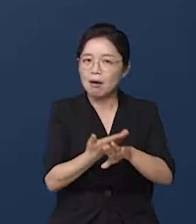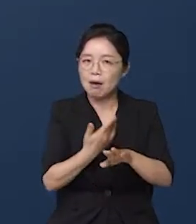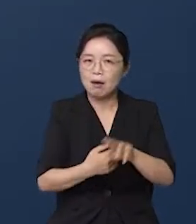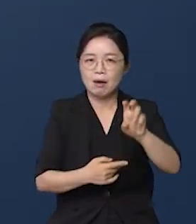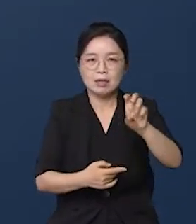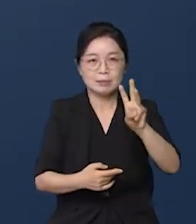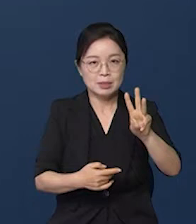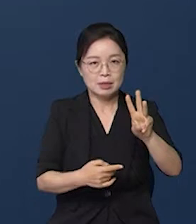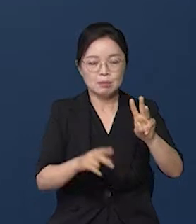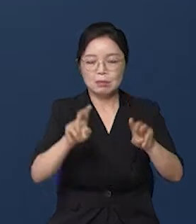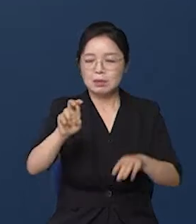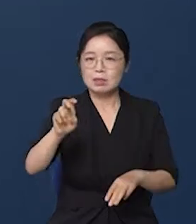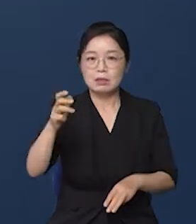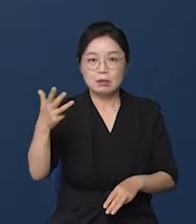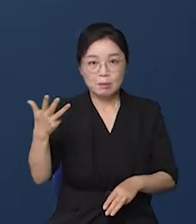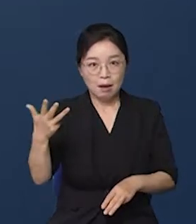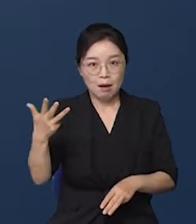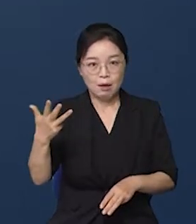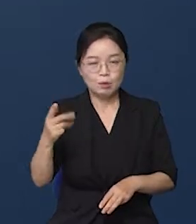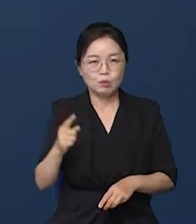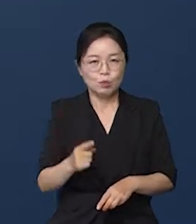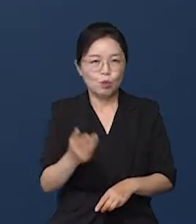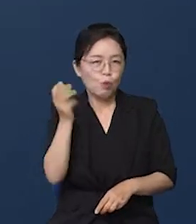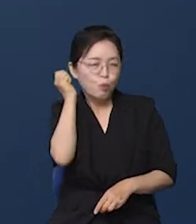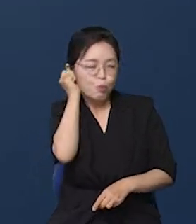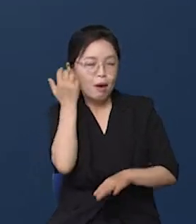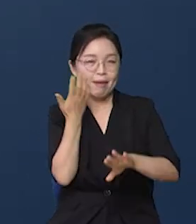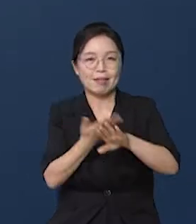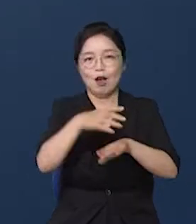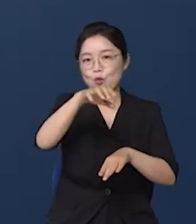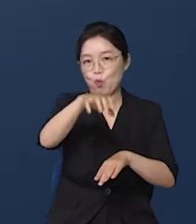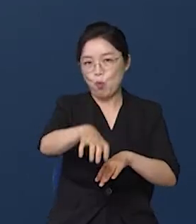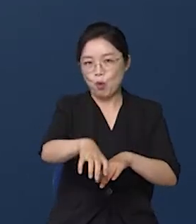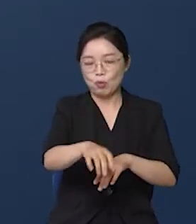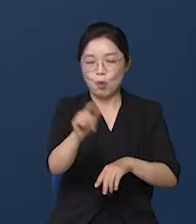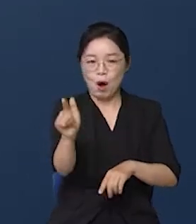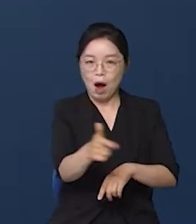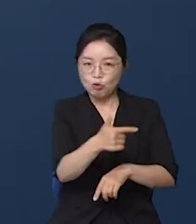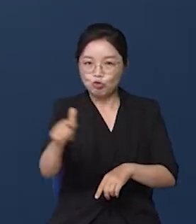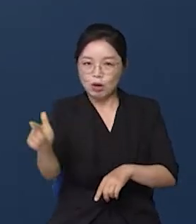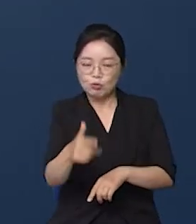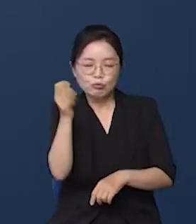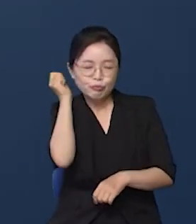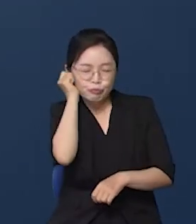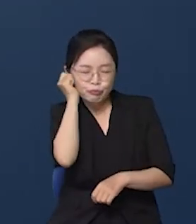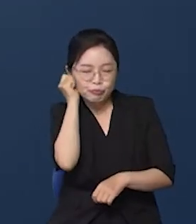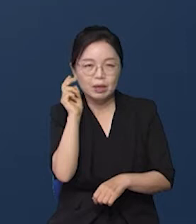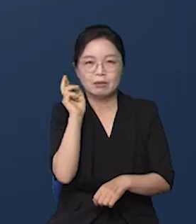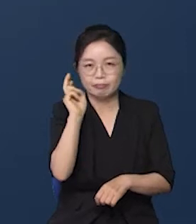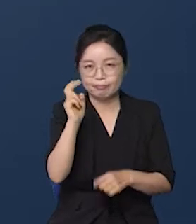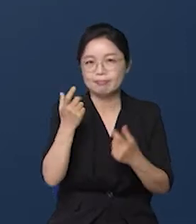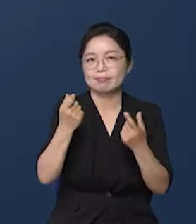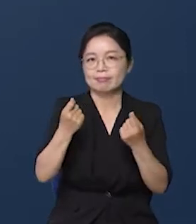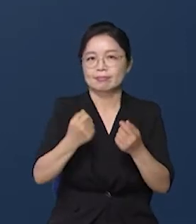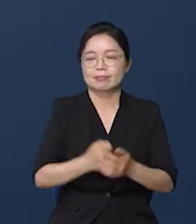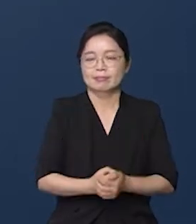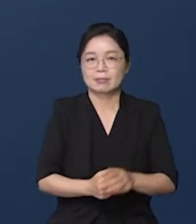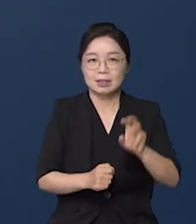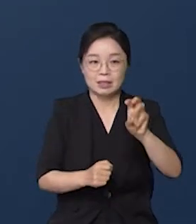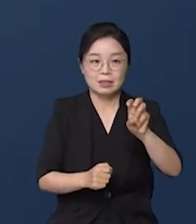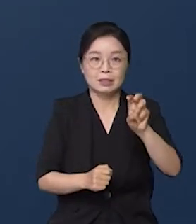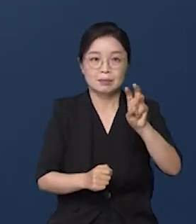23일과 28일에도 알려진 펜션이 아닌 곳에서 하루씩 머물렀던 것으로 추정됩니다.